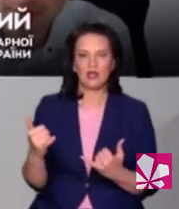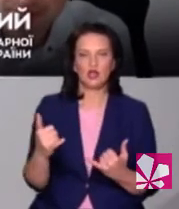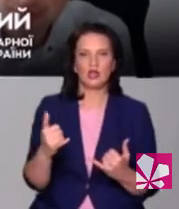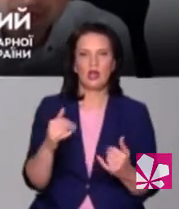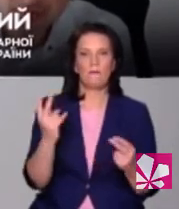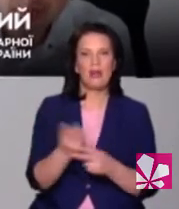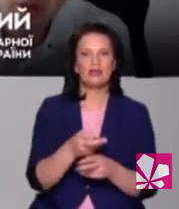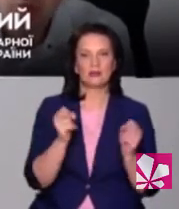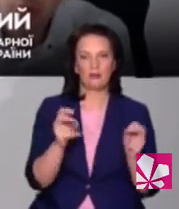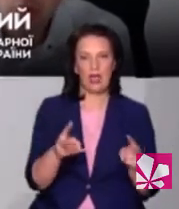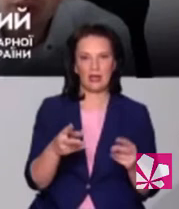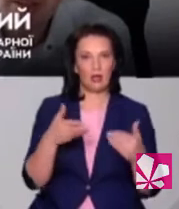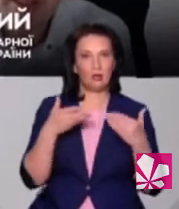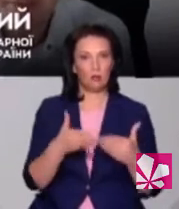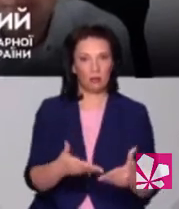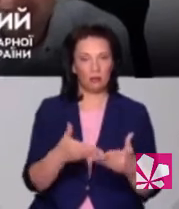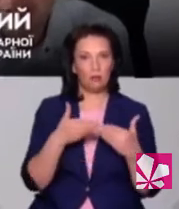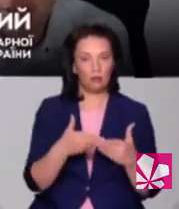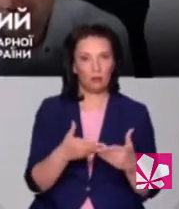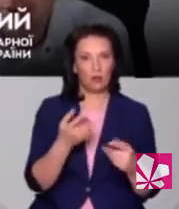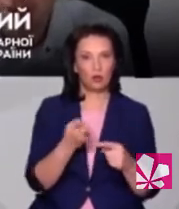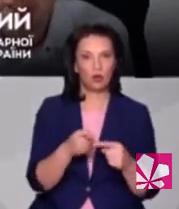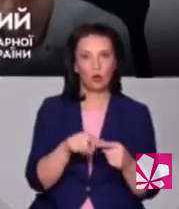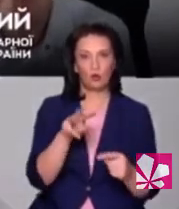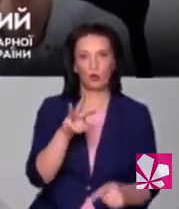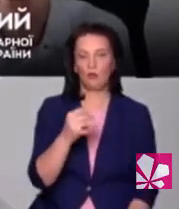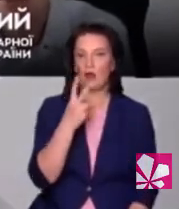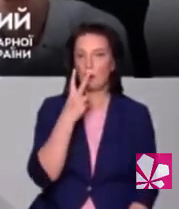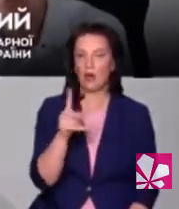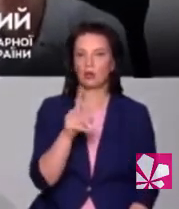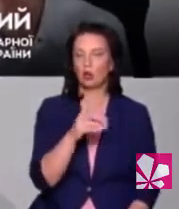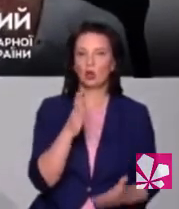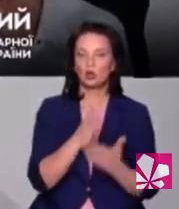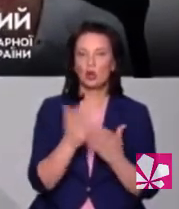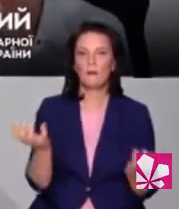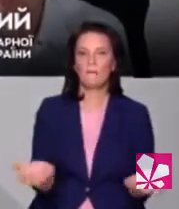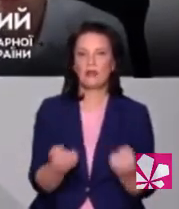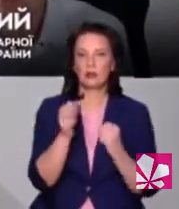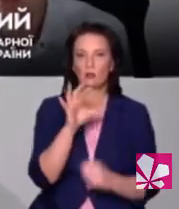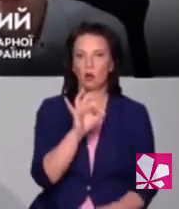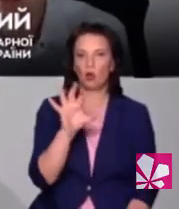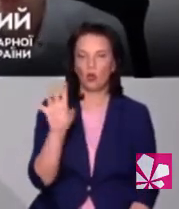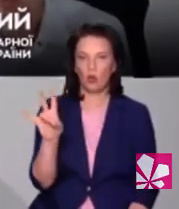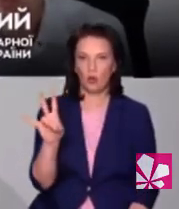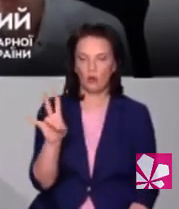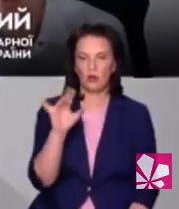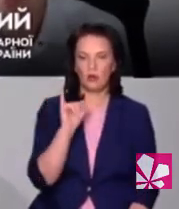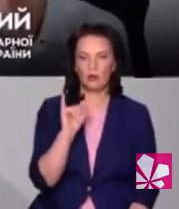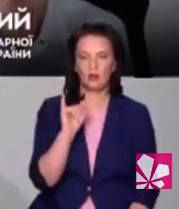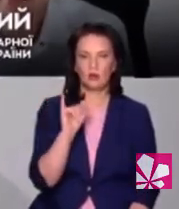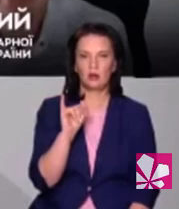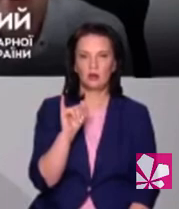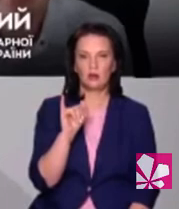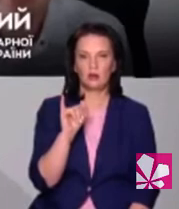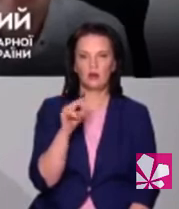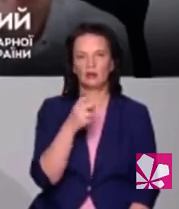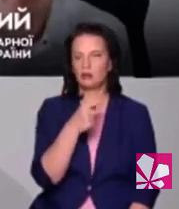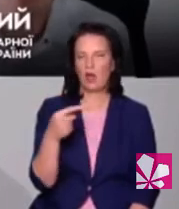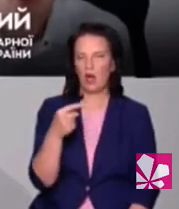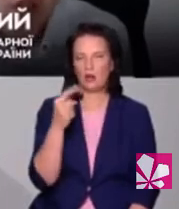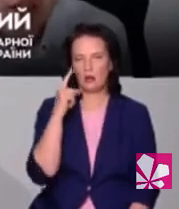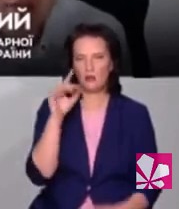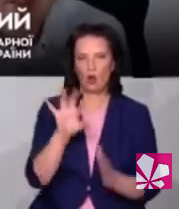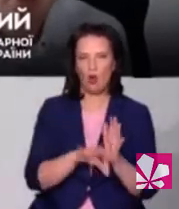суден. Тому ми бачили, що є підтримка ООН і негативна